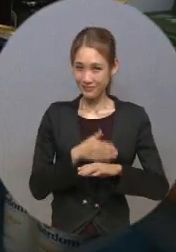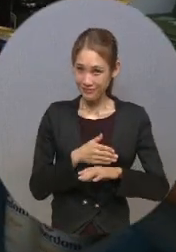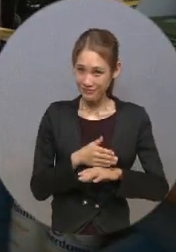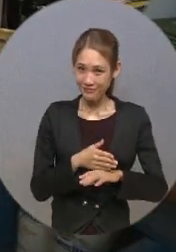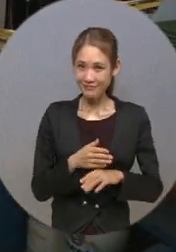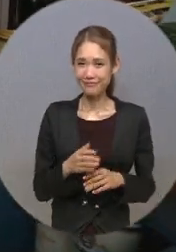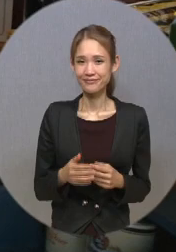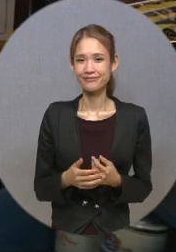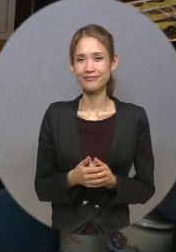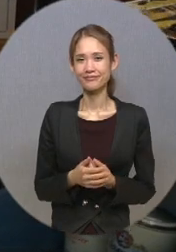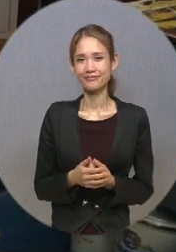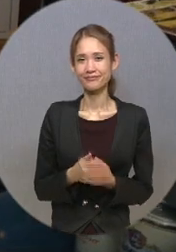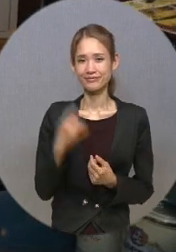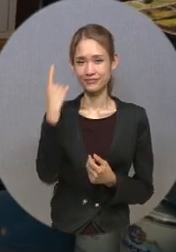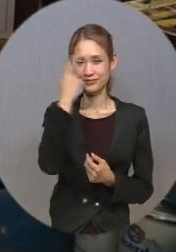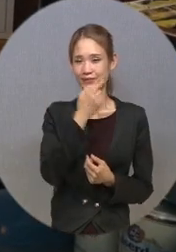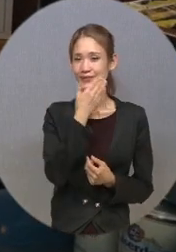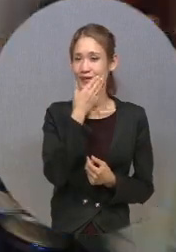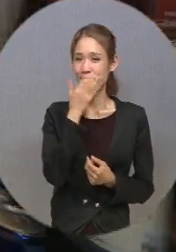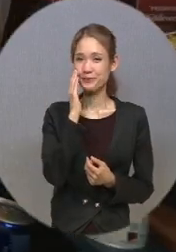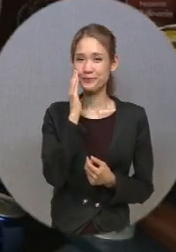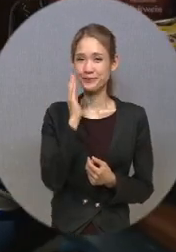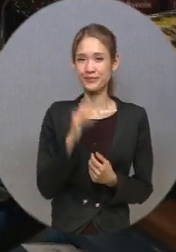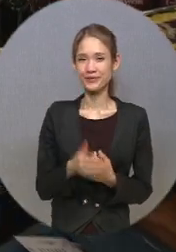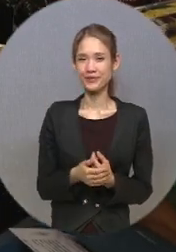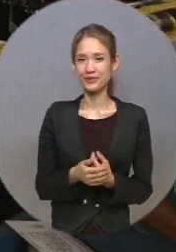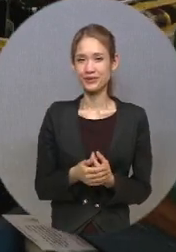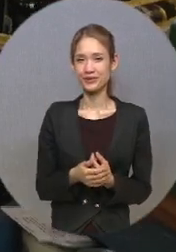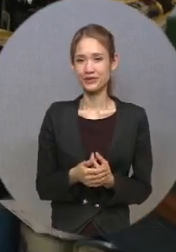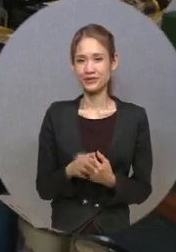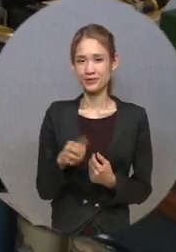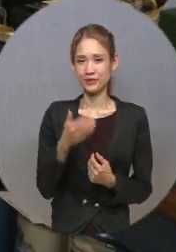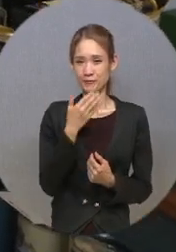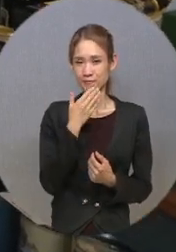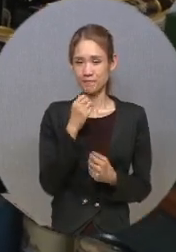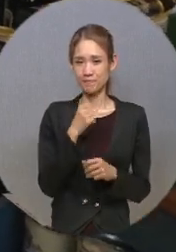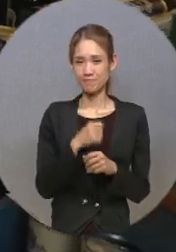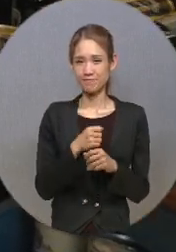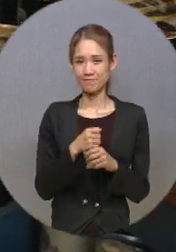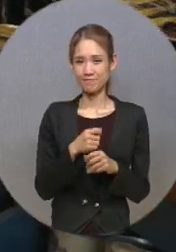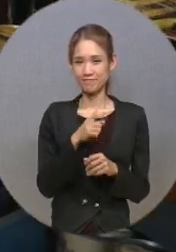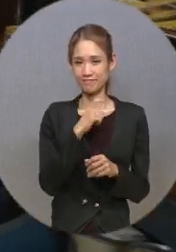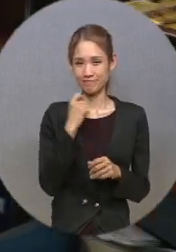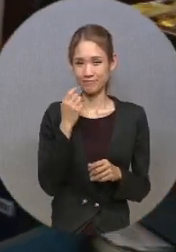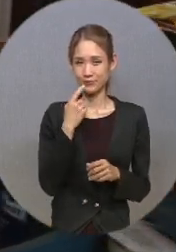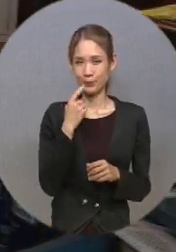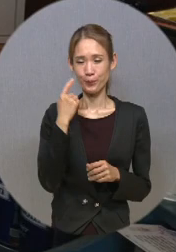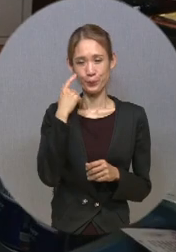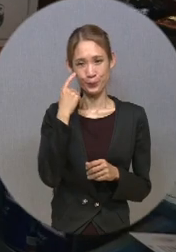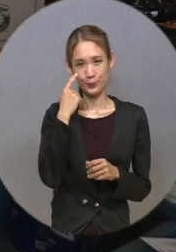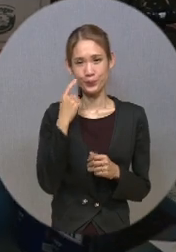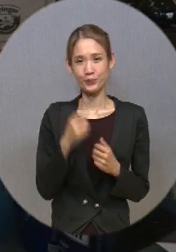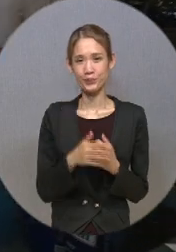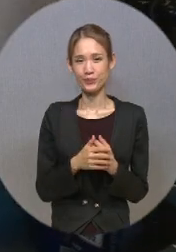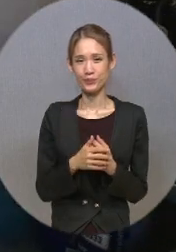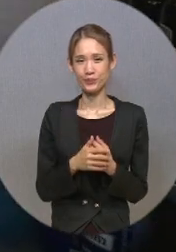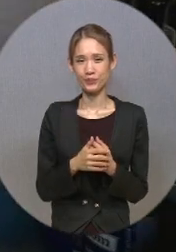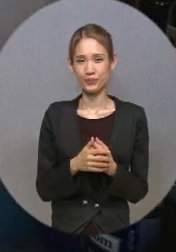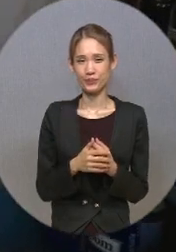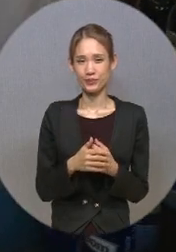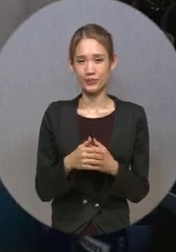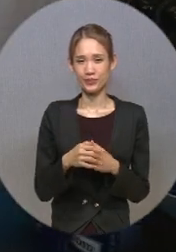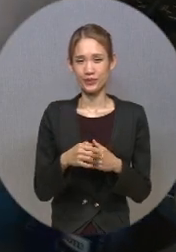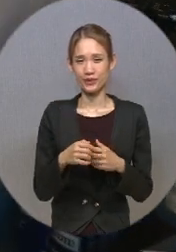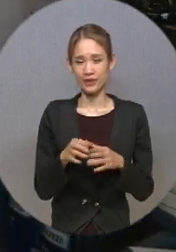감사합니다. 얼굴이 가벼워 보인다? 네. 이곳에서만 맛볼 수 있으니까 특별한 맥주니까 이거 이렇게 사장님의 이런 마인드가